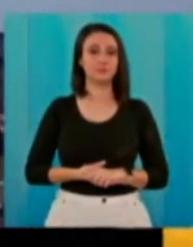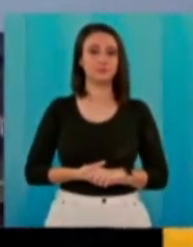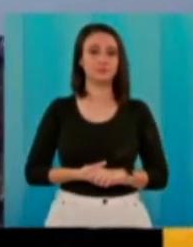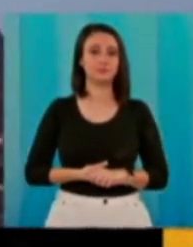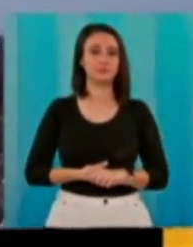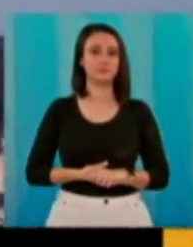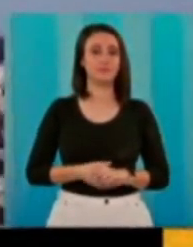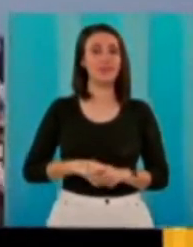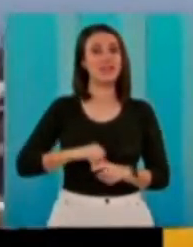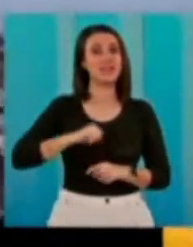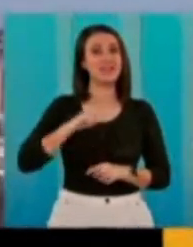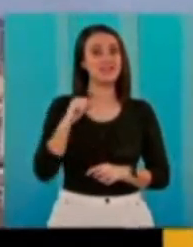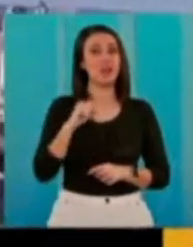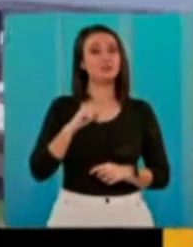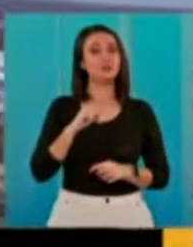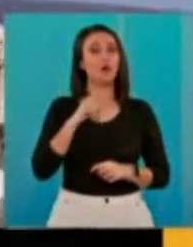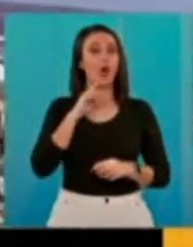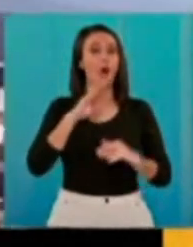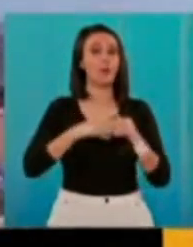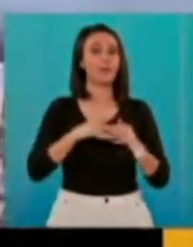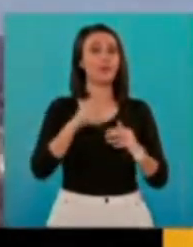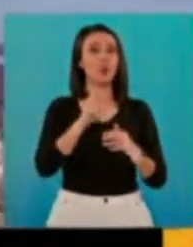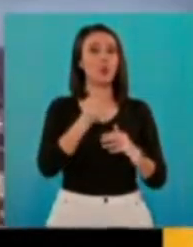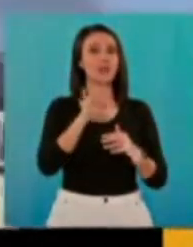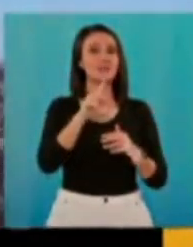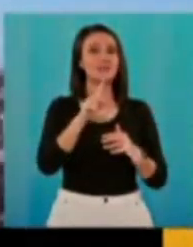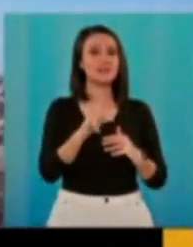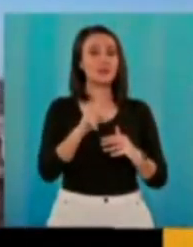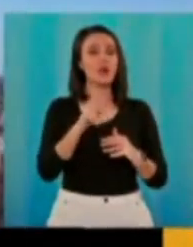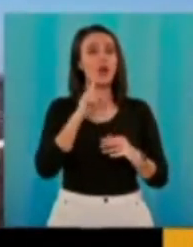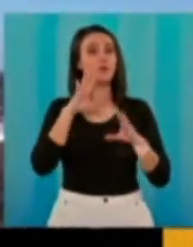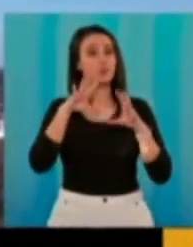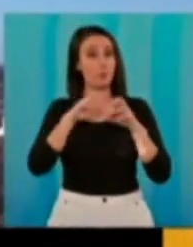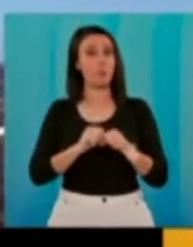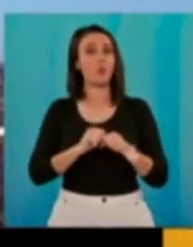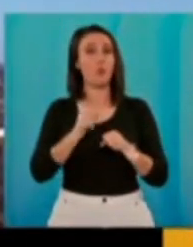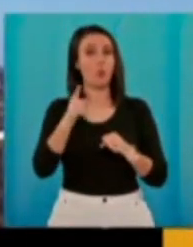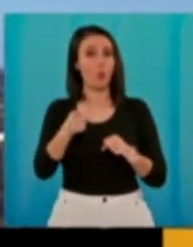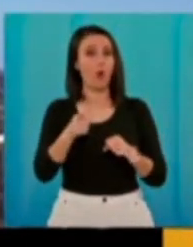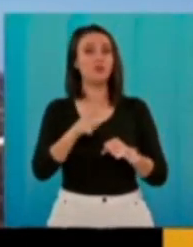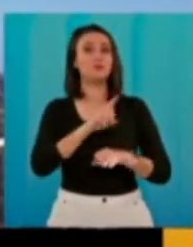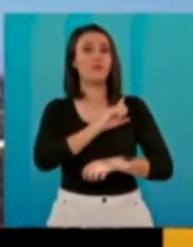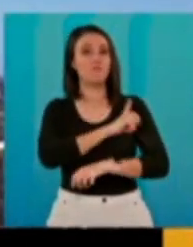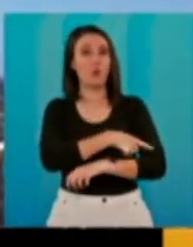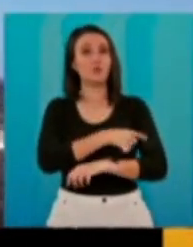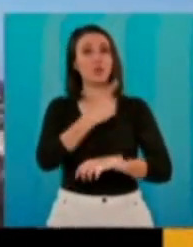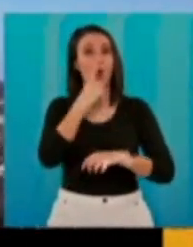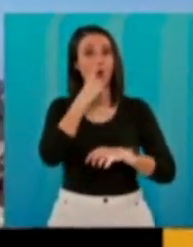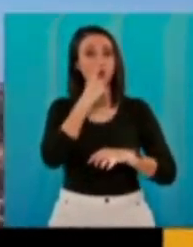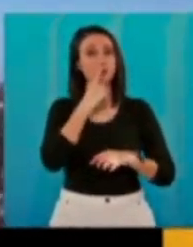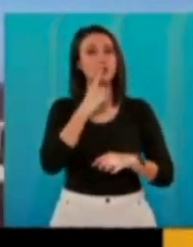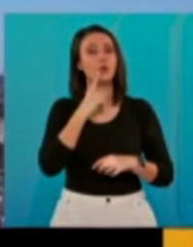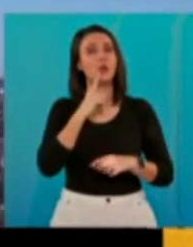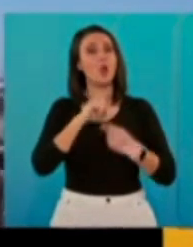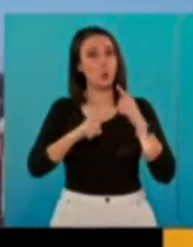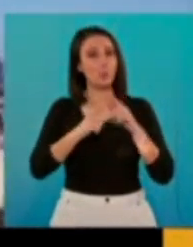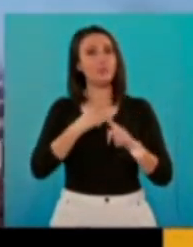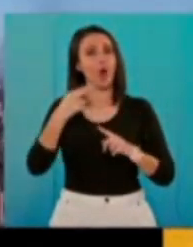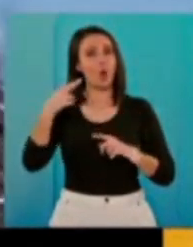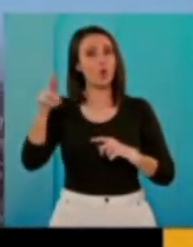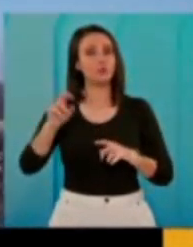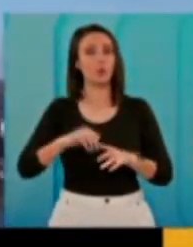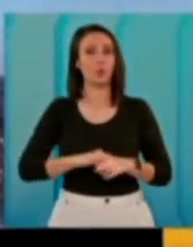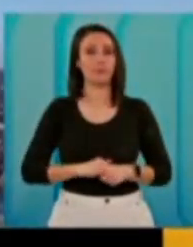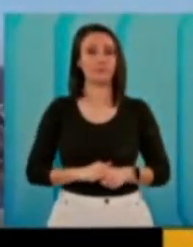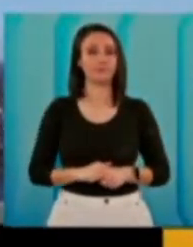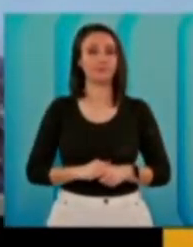Satul Uraini, în regiunea Donetsk, a fost preluat de forțele armate ruse, iar confruntările armate continuă. Anunțul a fost făcut de general rus